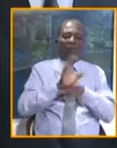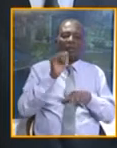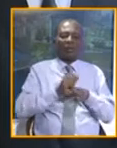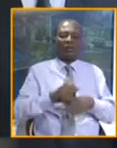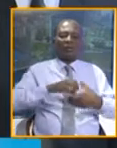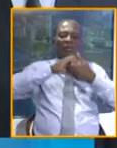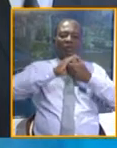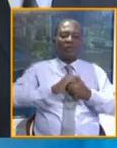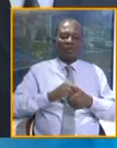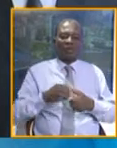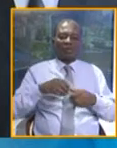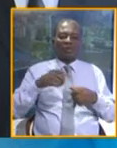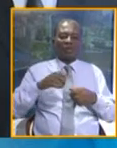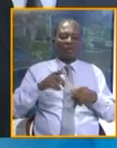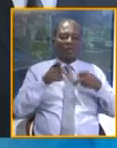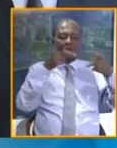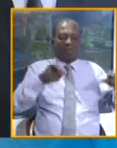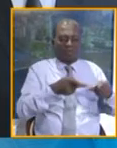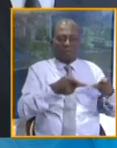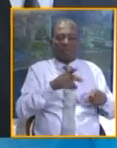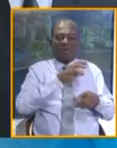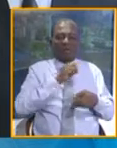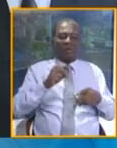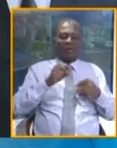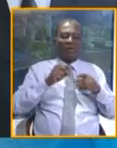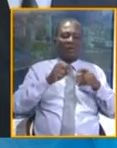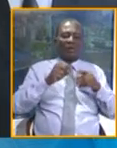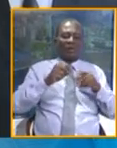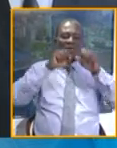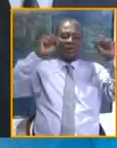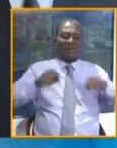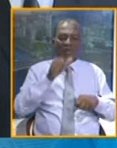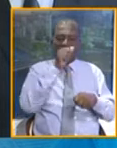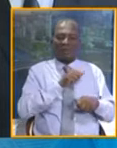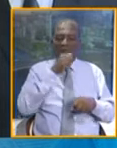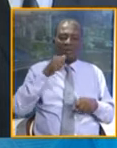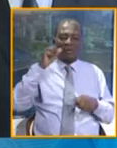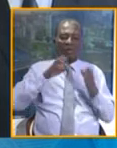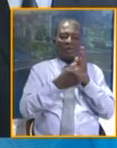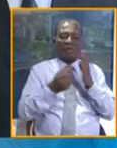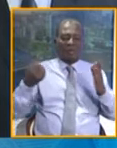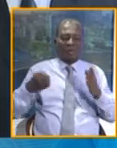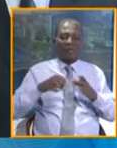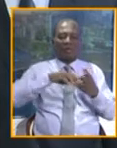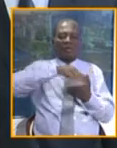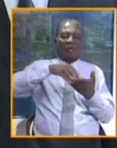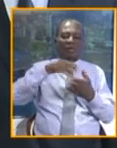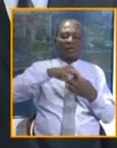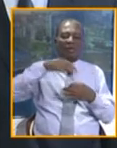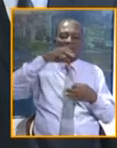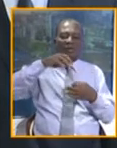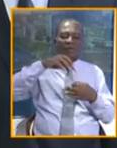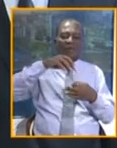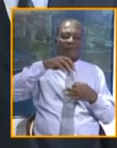solidaire, consacre la position du secteur privé, fait du secteur privé un élément central du développement de notre